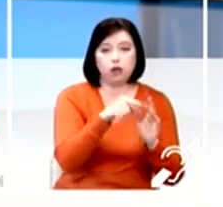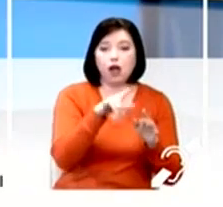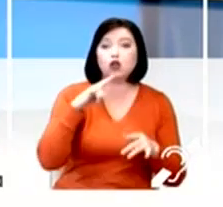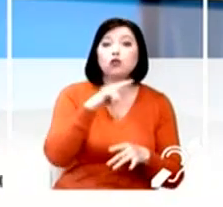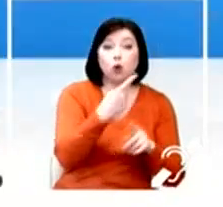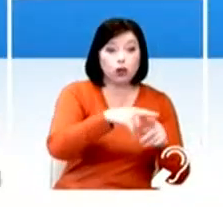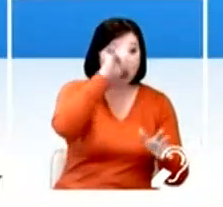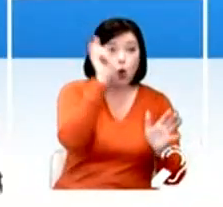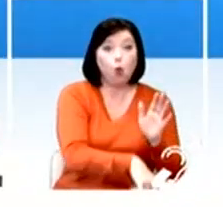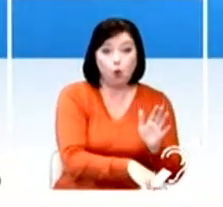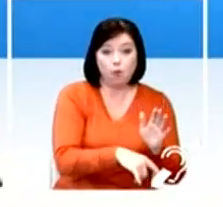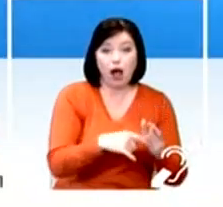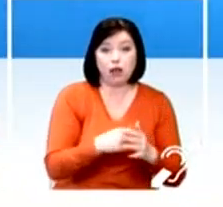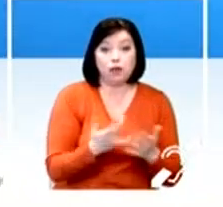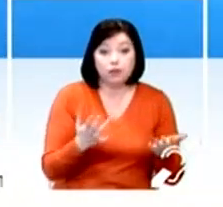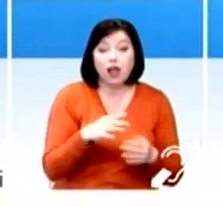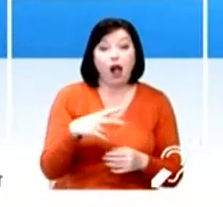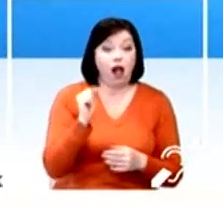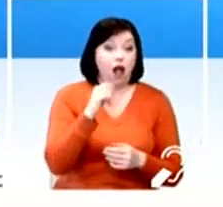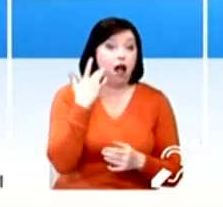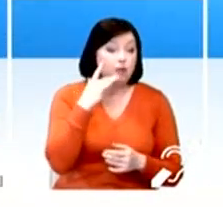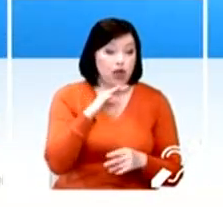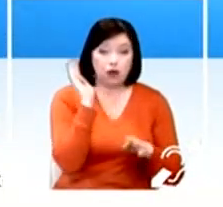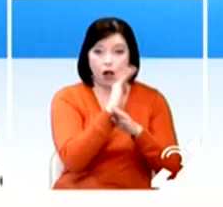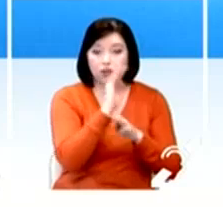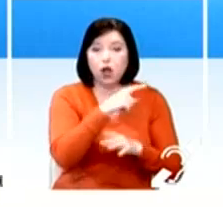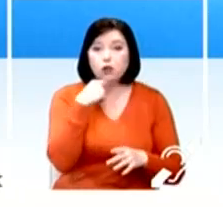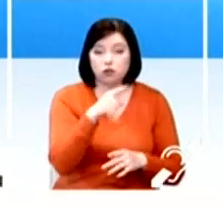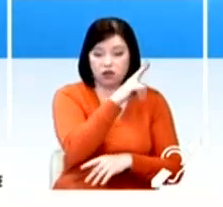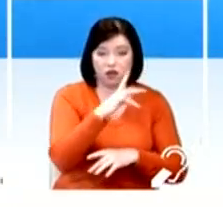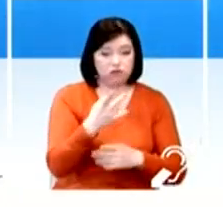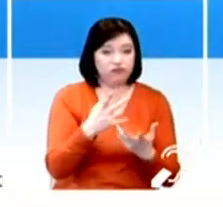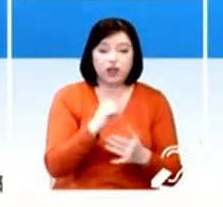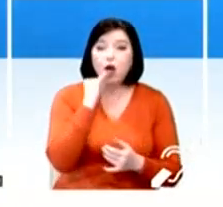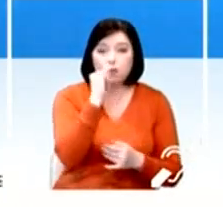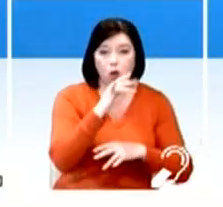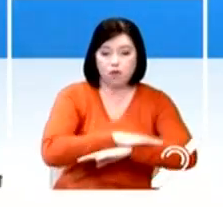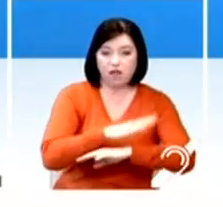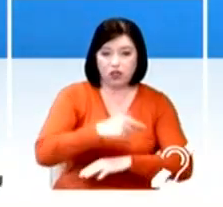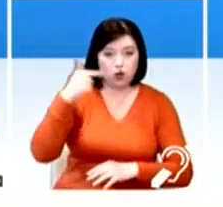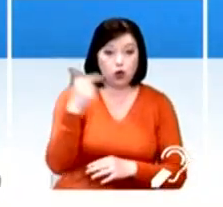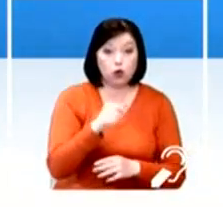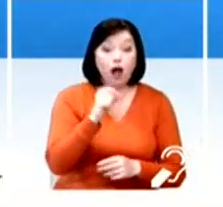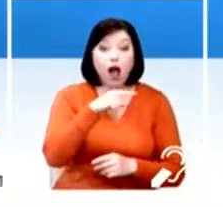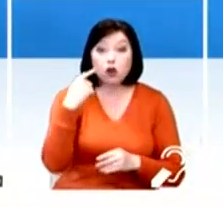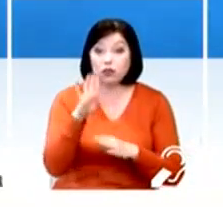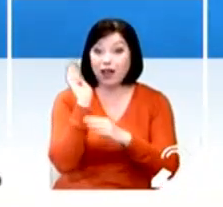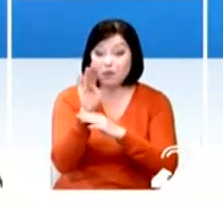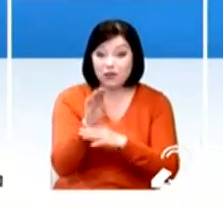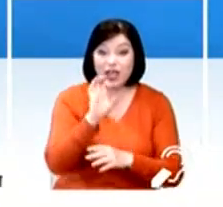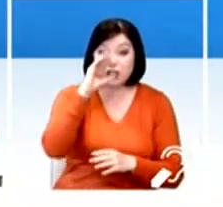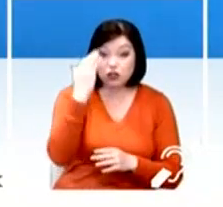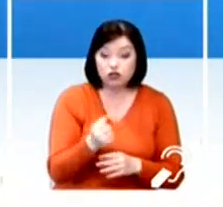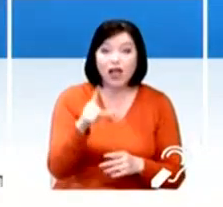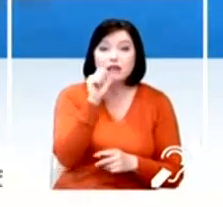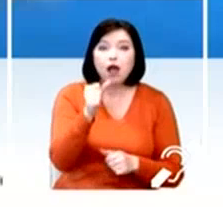s-a prăbușit în urma incidentului. Washingtonul a acuzat Moscova de comportament agresiv, în timp ce Rusia a învinuit Statele Unite